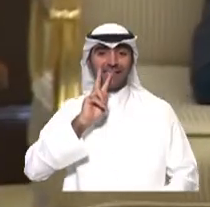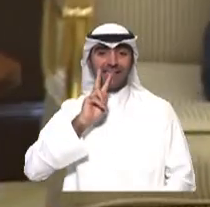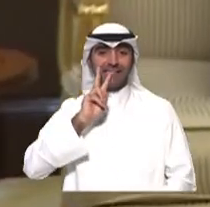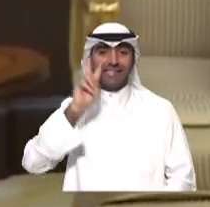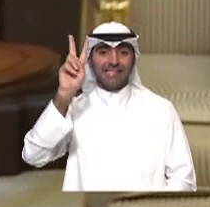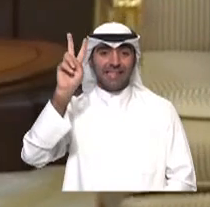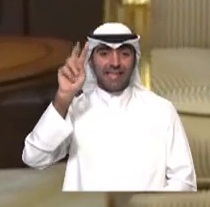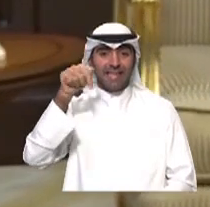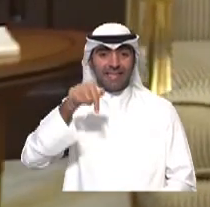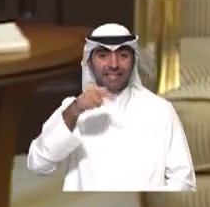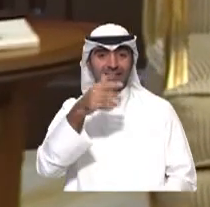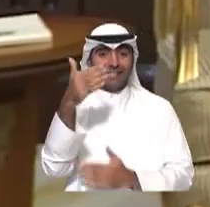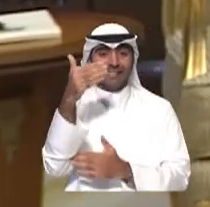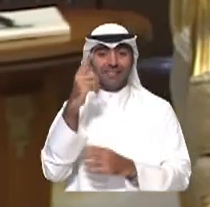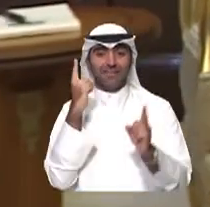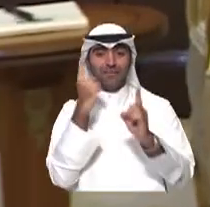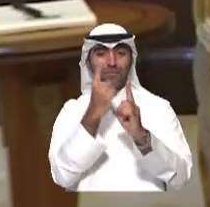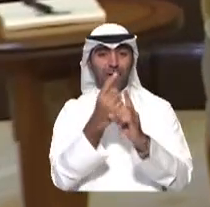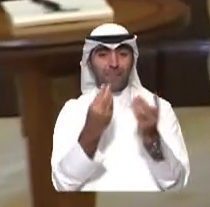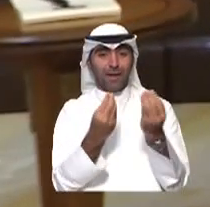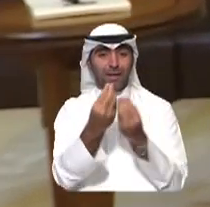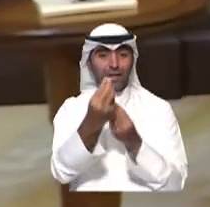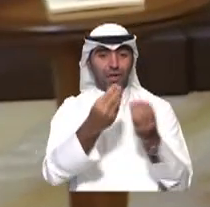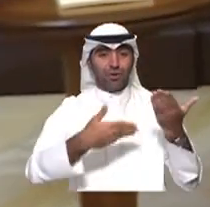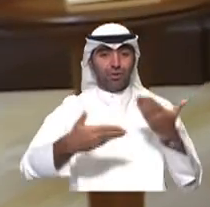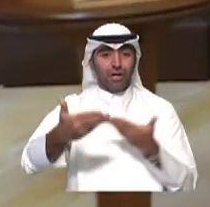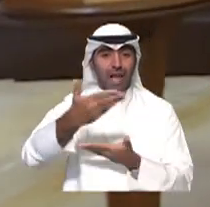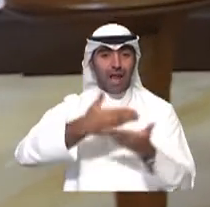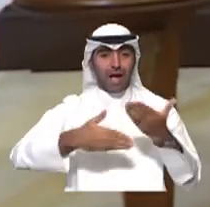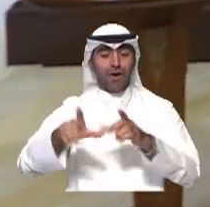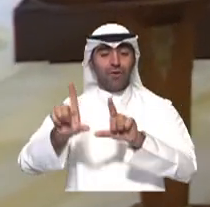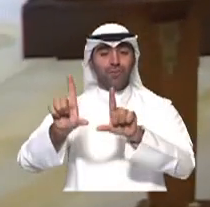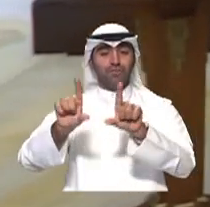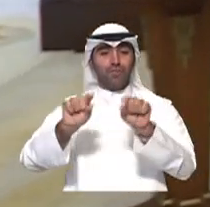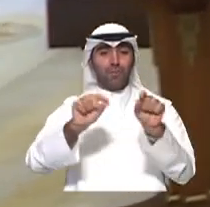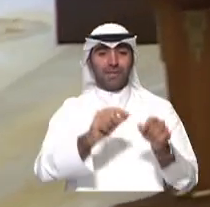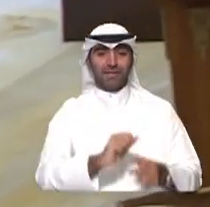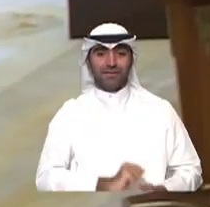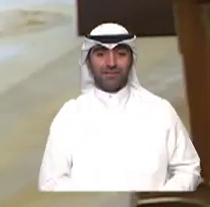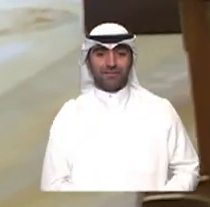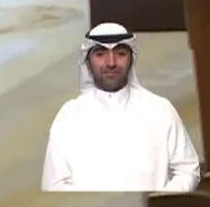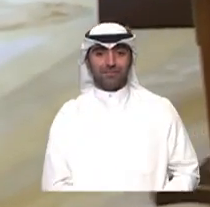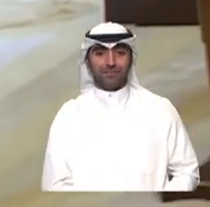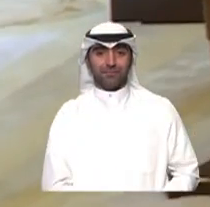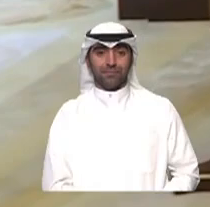حضر المقابلة معالي رئيس ديوان سمو رئيس مجلس الوزراء عبد العزيز دخيل الدخيل.